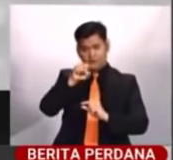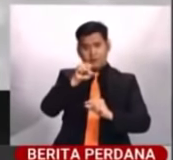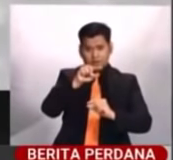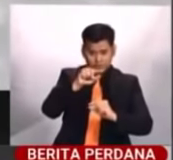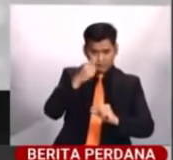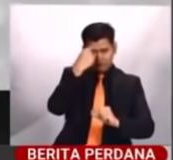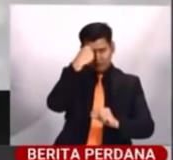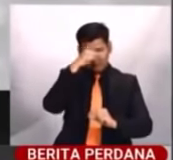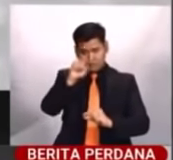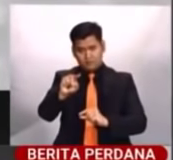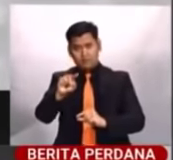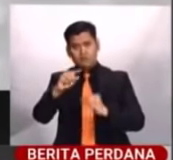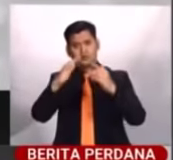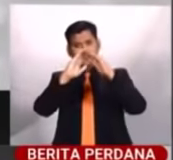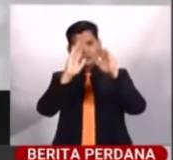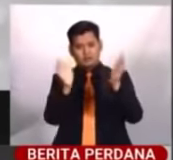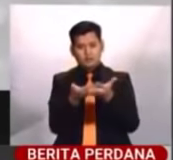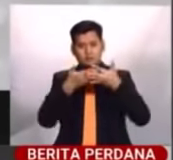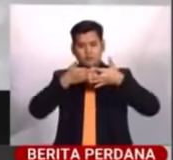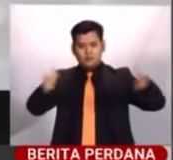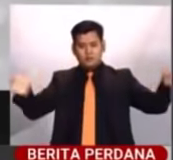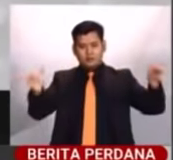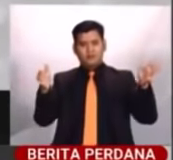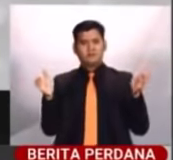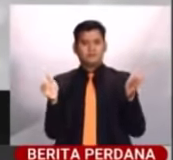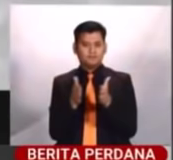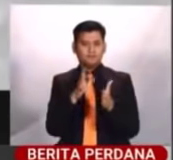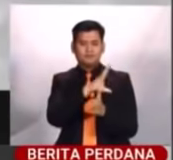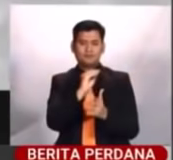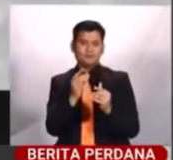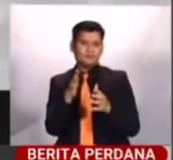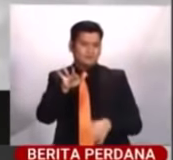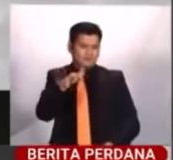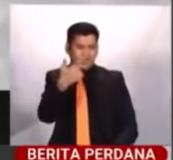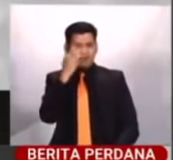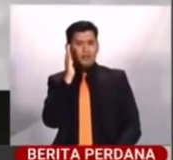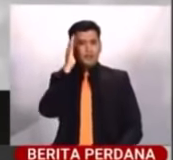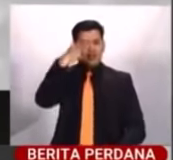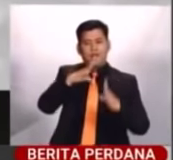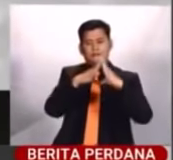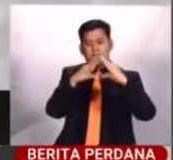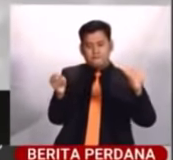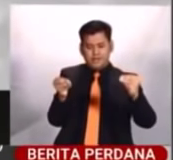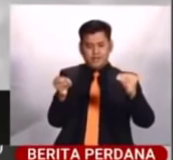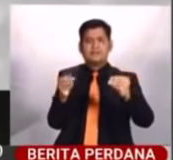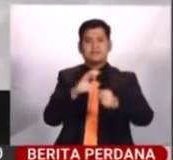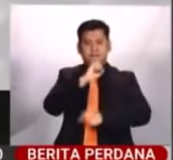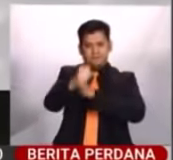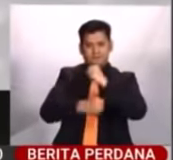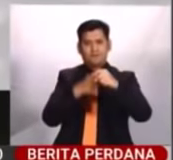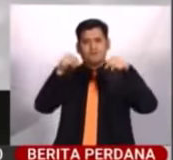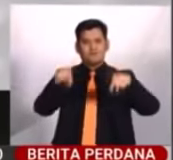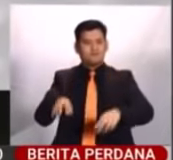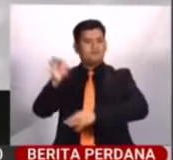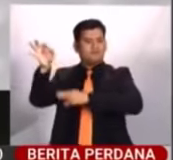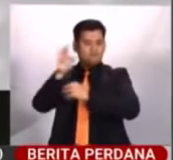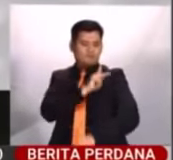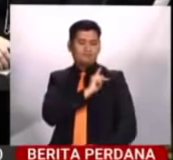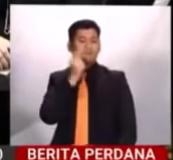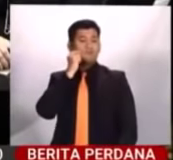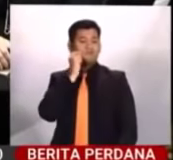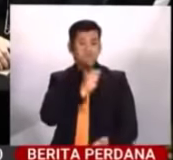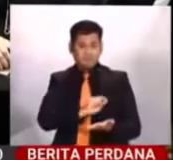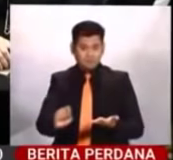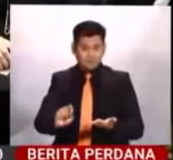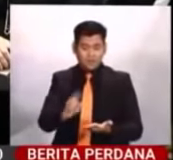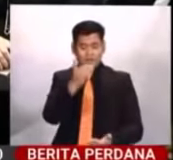mengglobalisasikan perusahaan mikro, kecil dan sederhana Borake yang akan tamat pada tahun ini. Jelas Ketua Setiausaha MEDAK